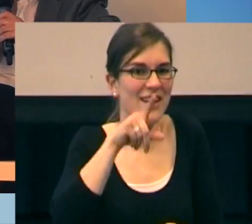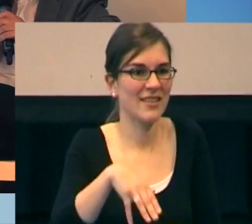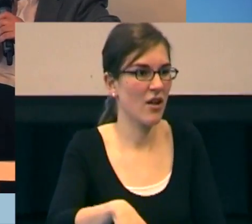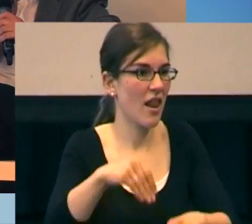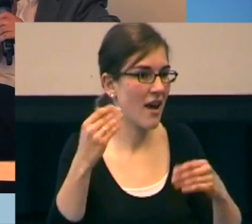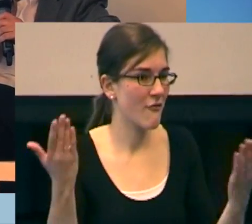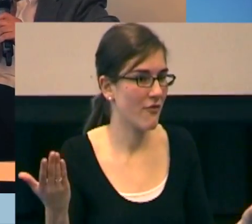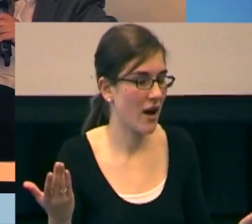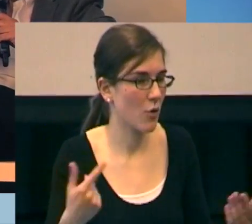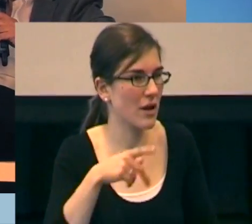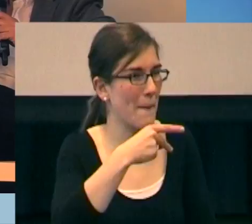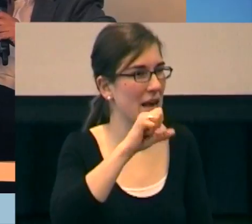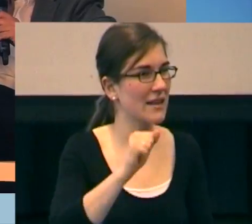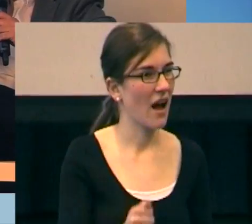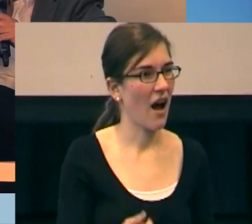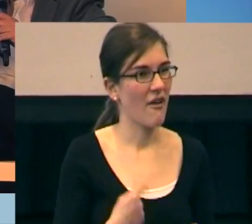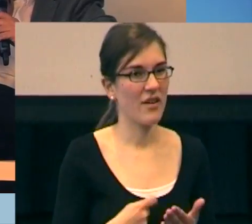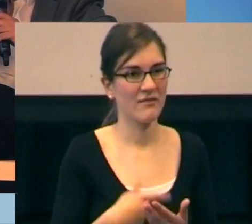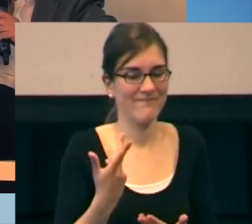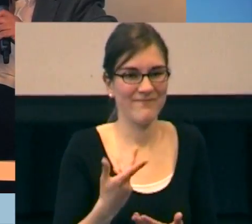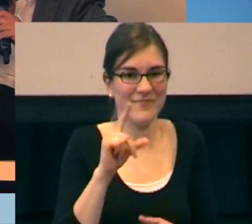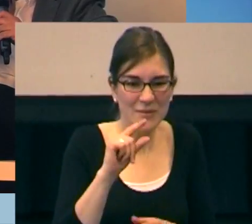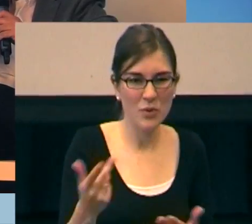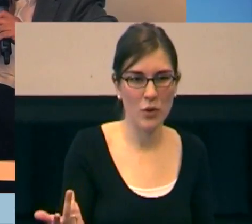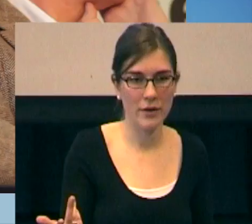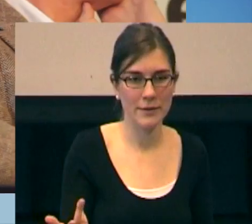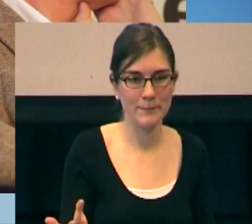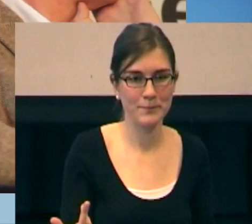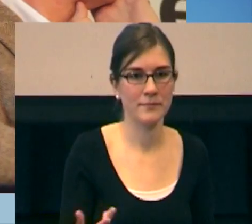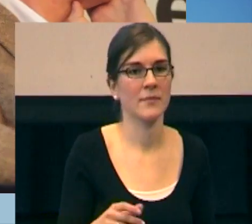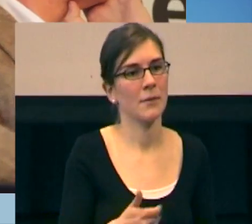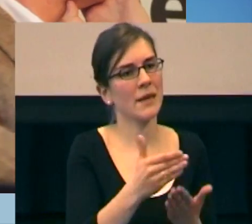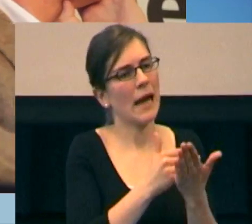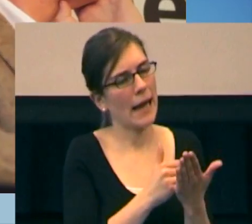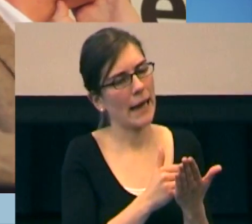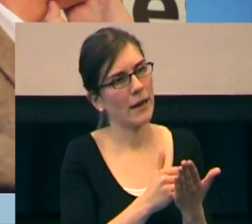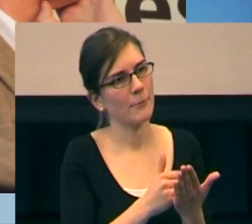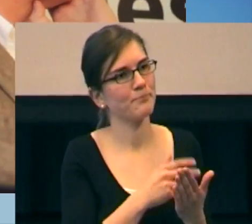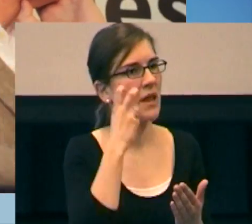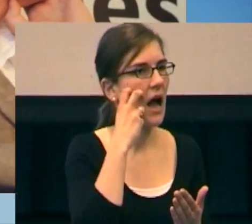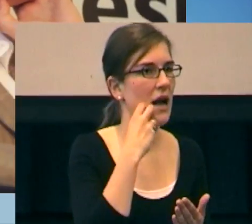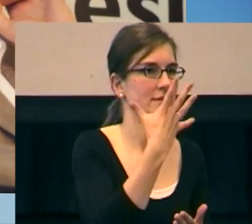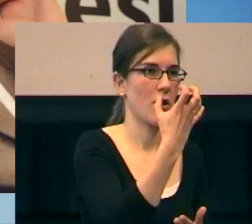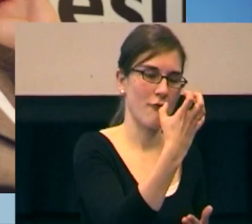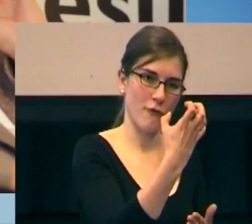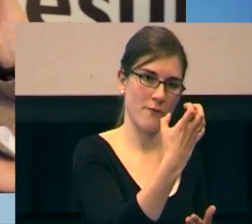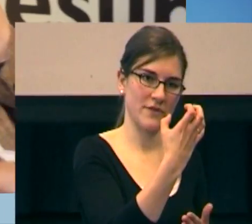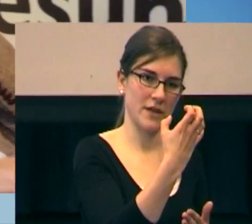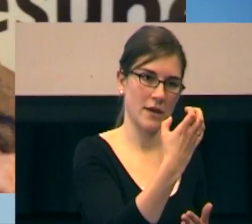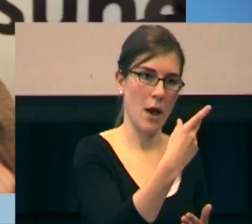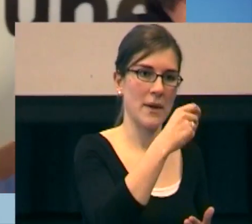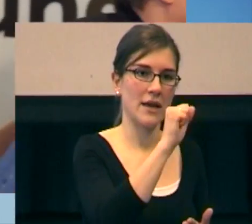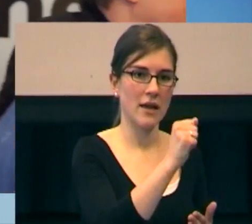und was bedeutet der PSA Wert es gibt so eine Faustregel die sagt wer im Alter von 50 ein PSA Wert unter 0,5